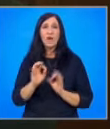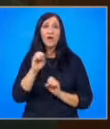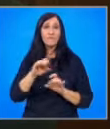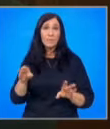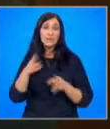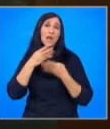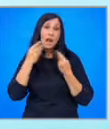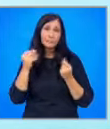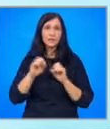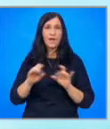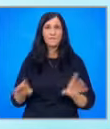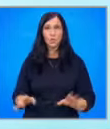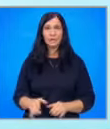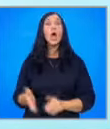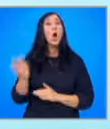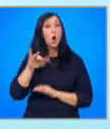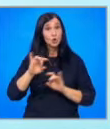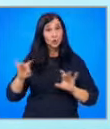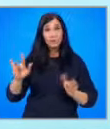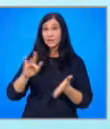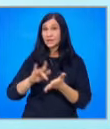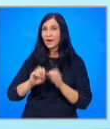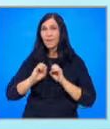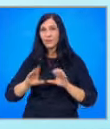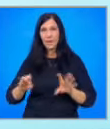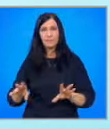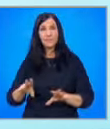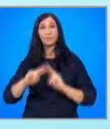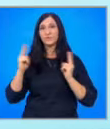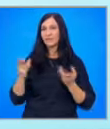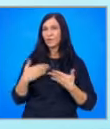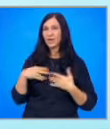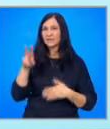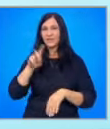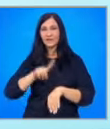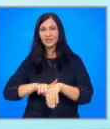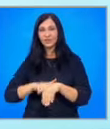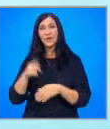на информация. Още новини в централната емисия по света и у нас в